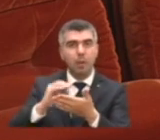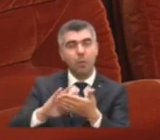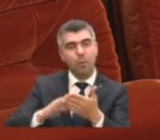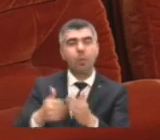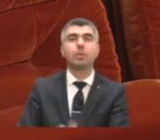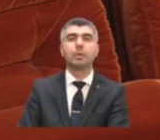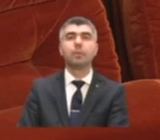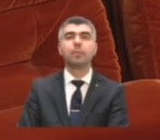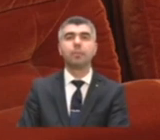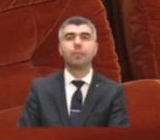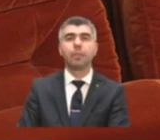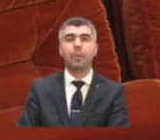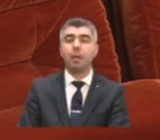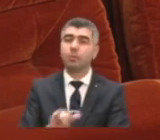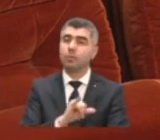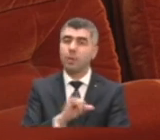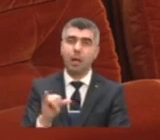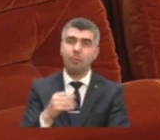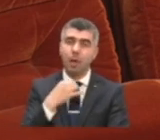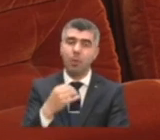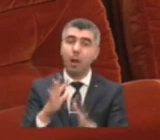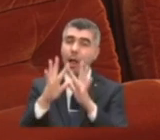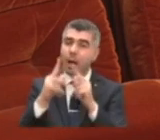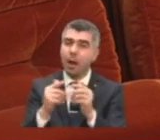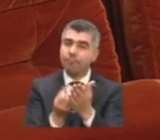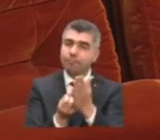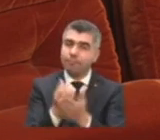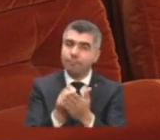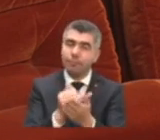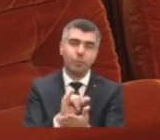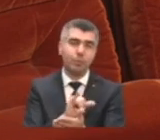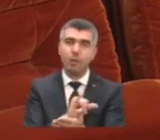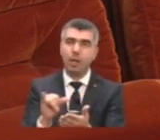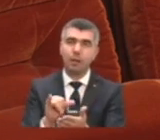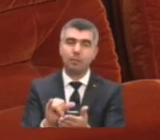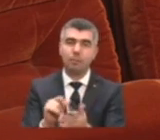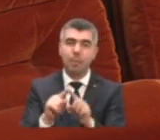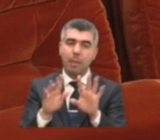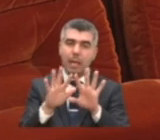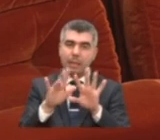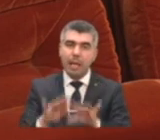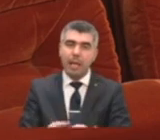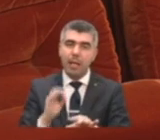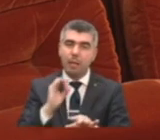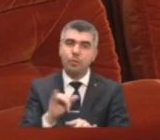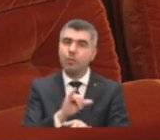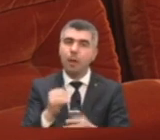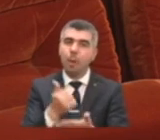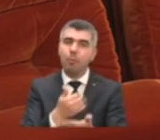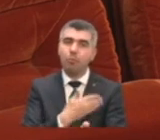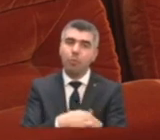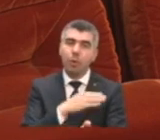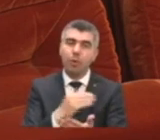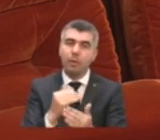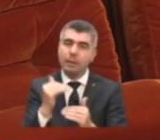البناء. ما يمكنليش نعطيكم ارقام وما يمكنليش نعطيكم تقرير، ومن باب المسؤوليه ما يمكنليش نجي ونزيد